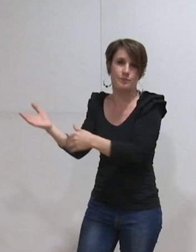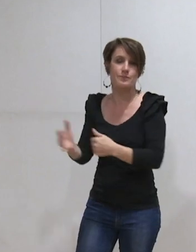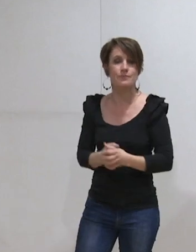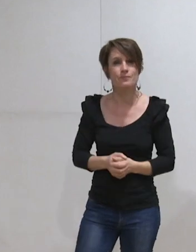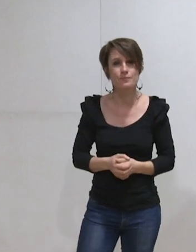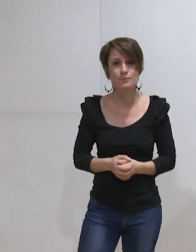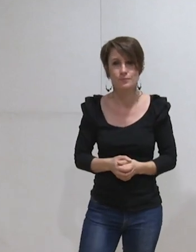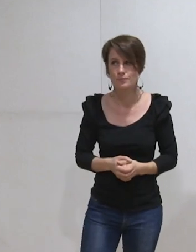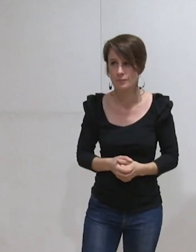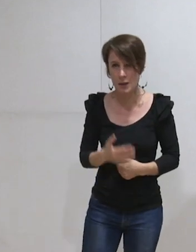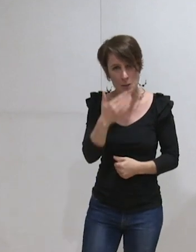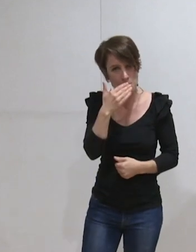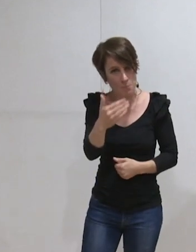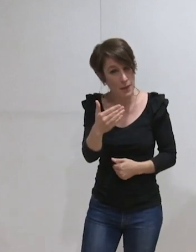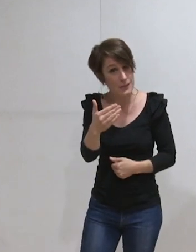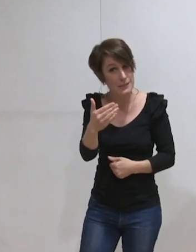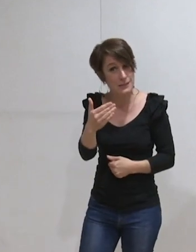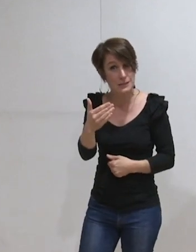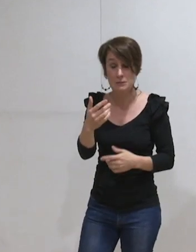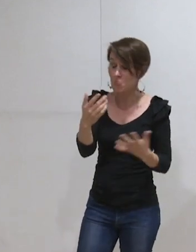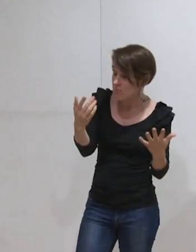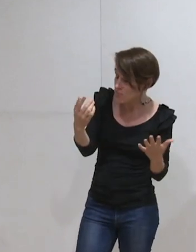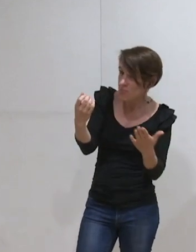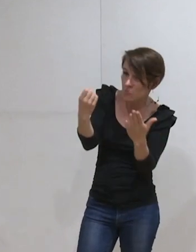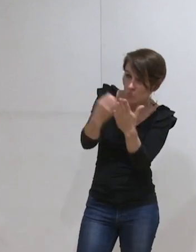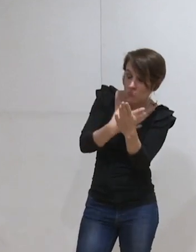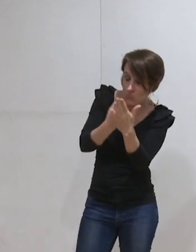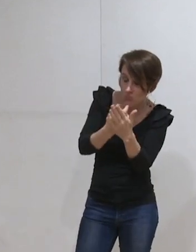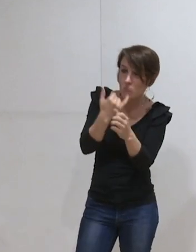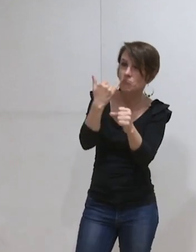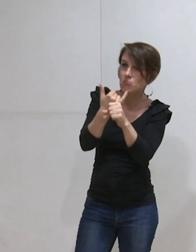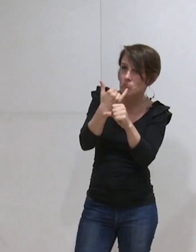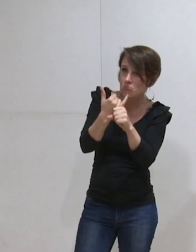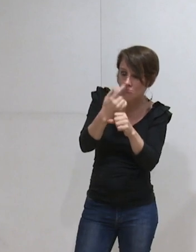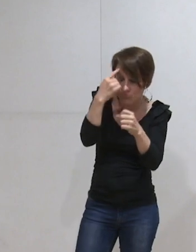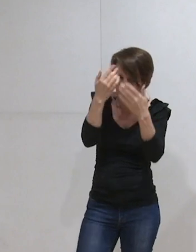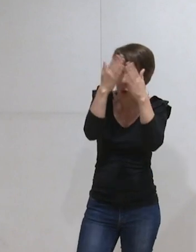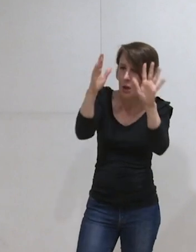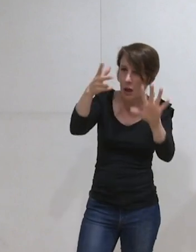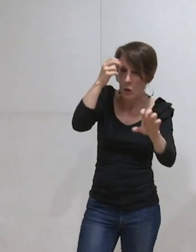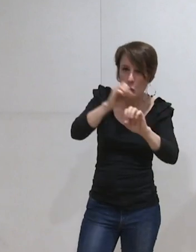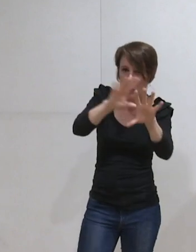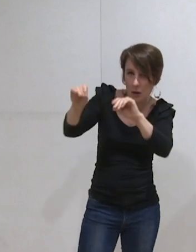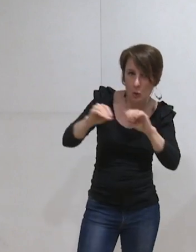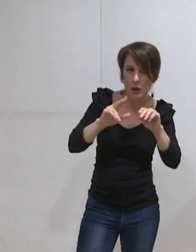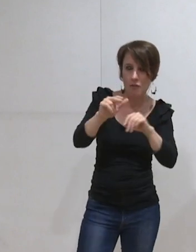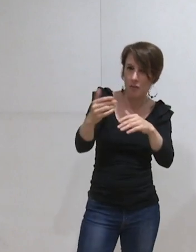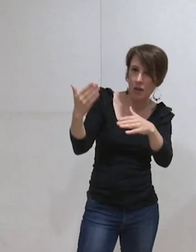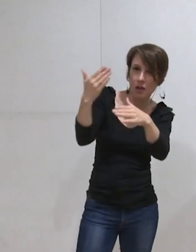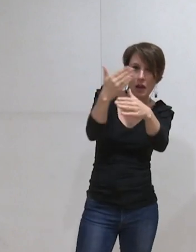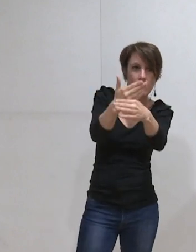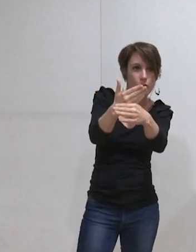solidaire merci bien ça donne un éclairage un peu plus con CR construit sur une intervention qui